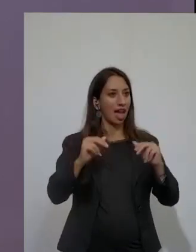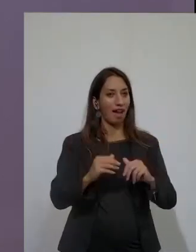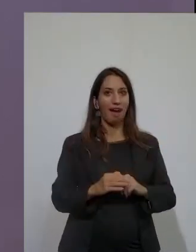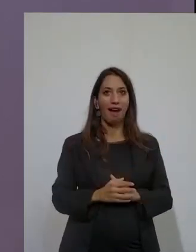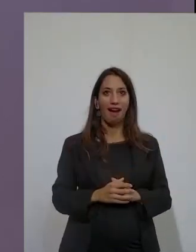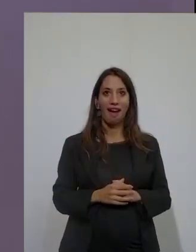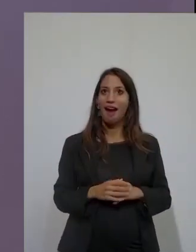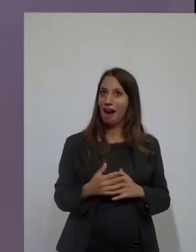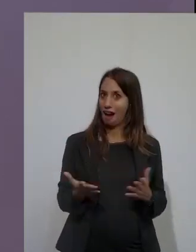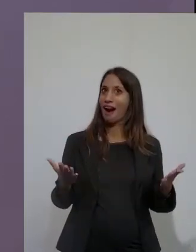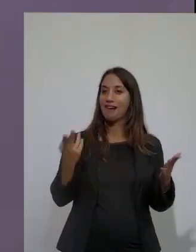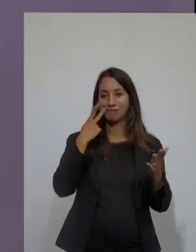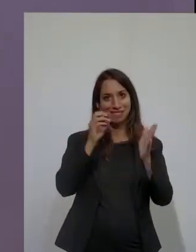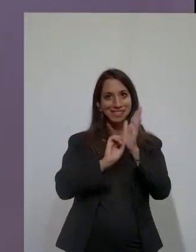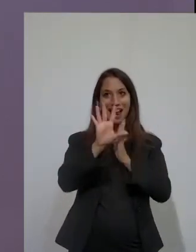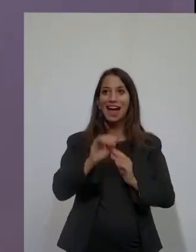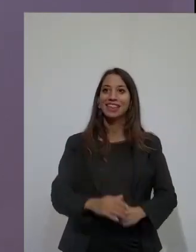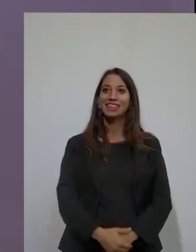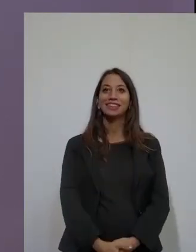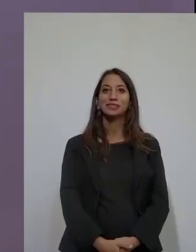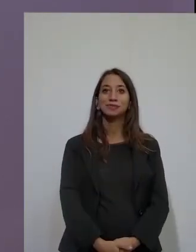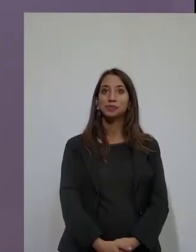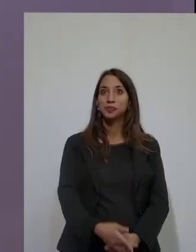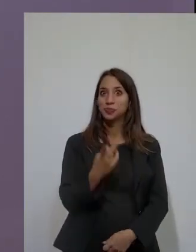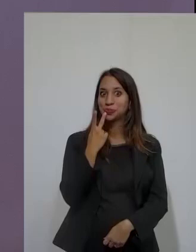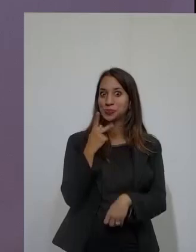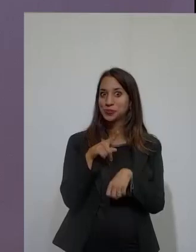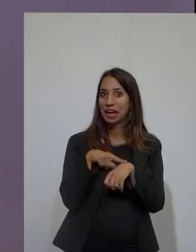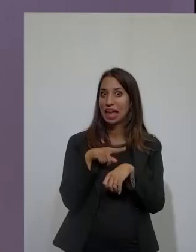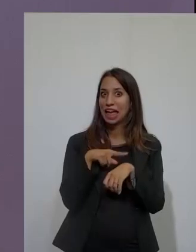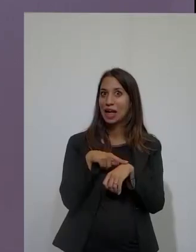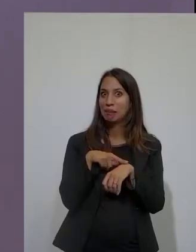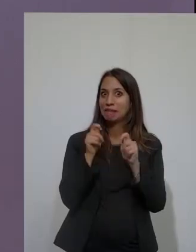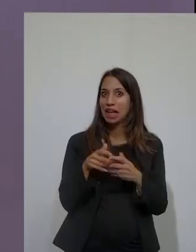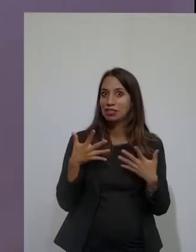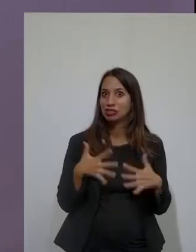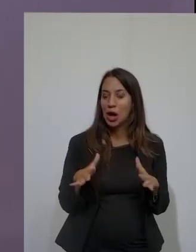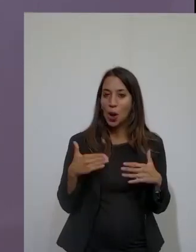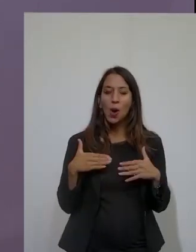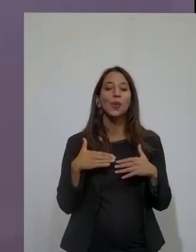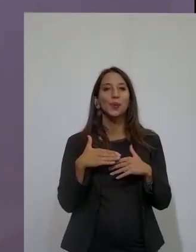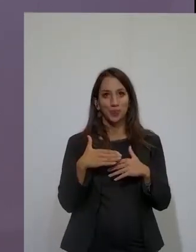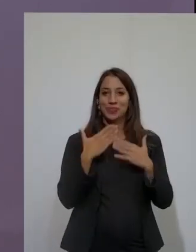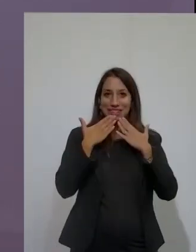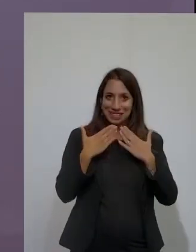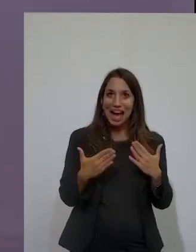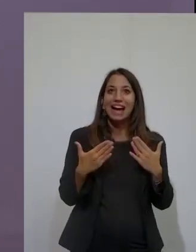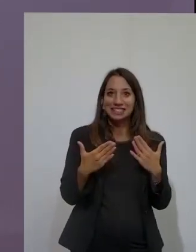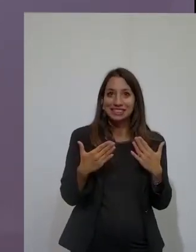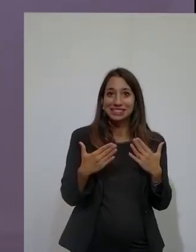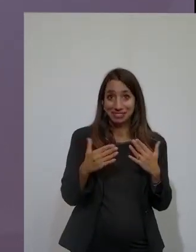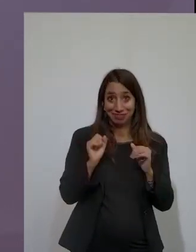Abbiamo anche un po' di slide, vedo che il tempo è partito. Grazie, se